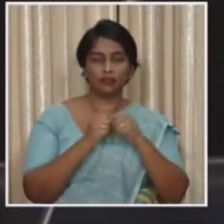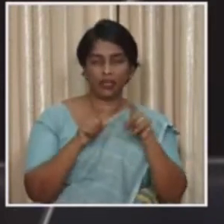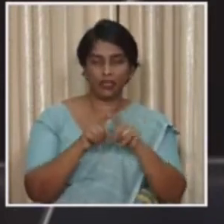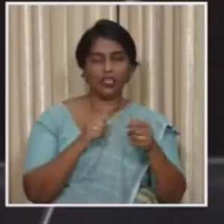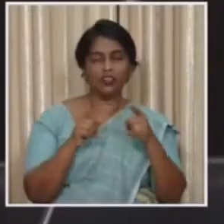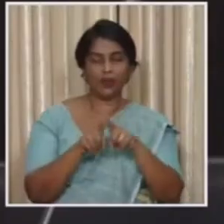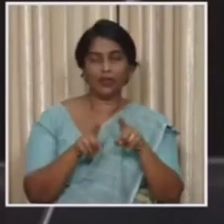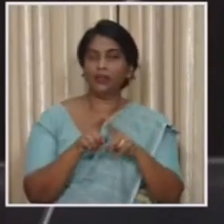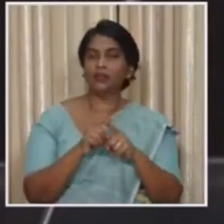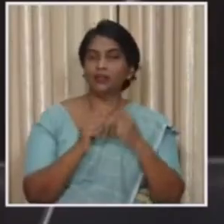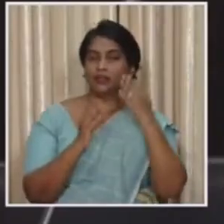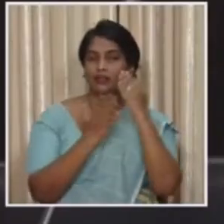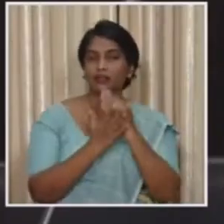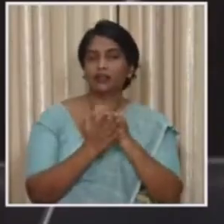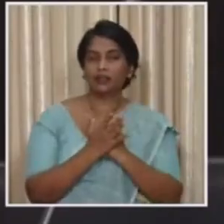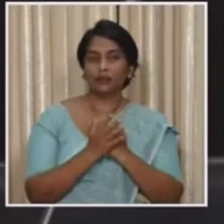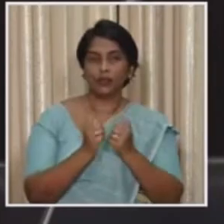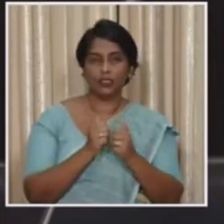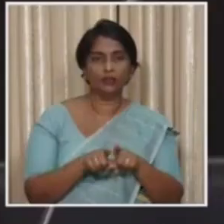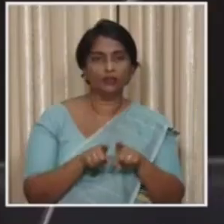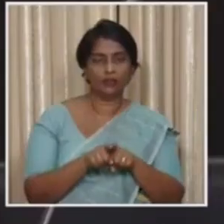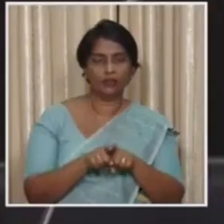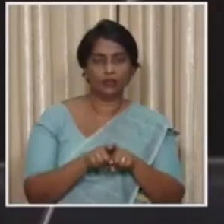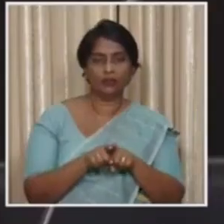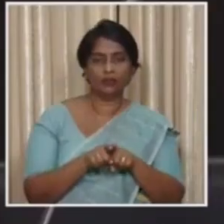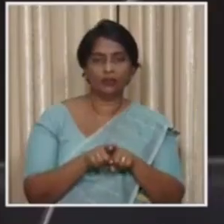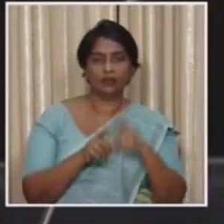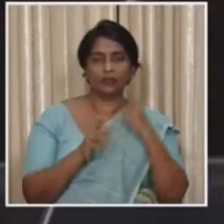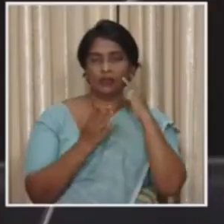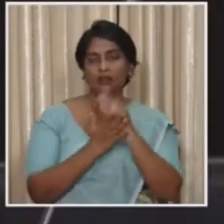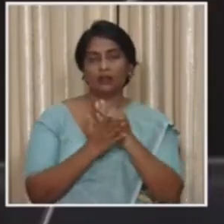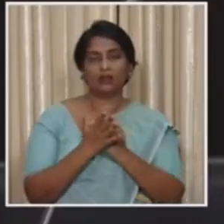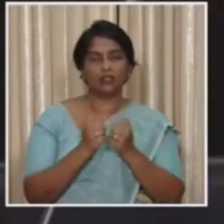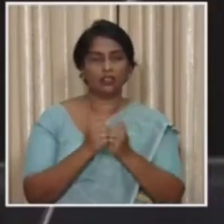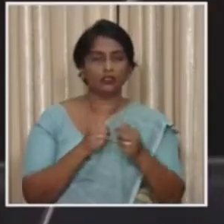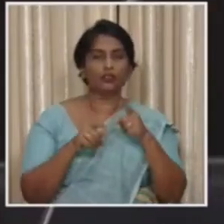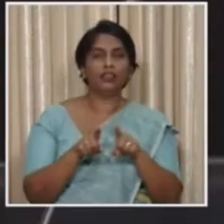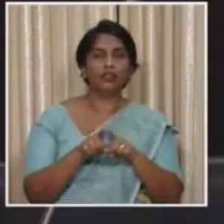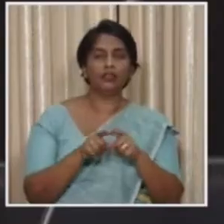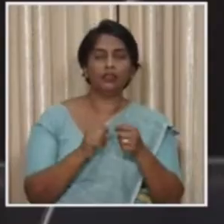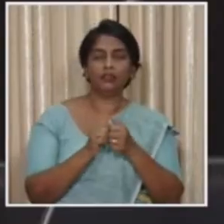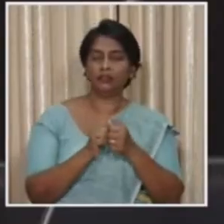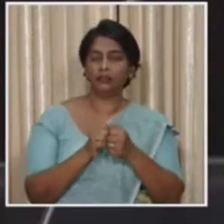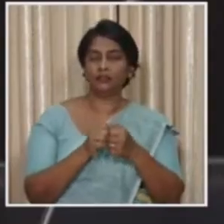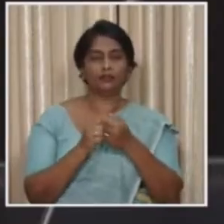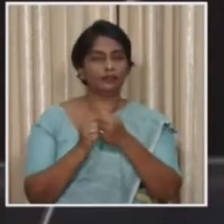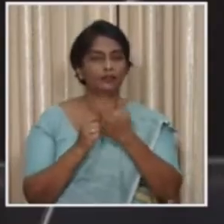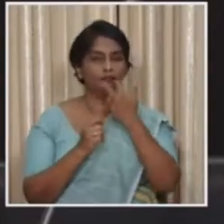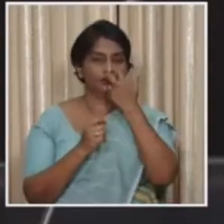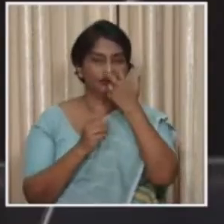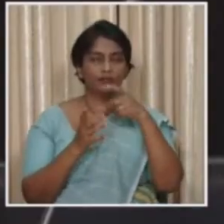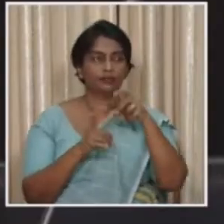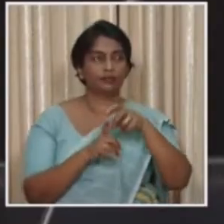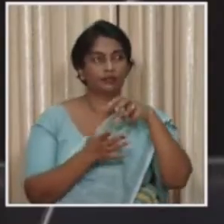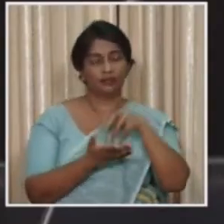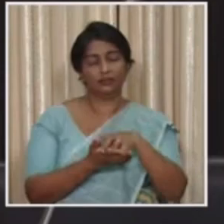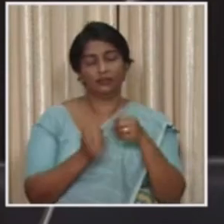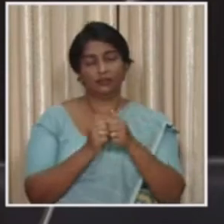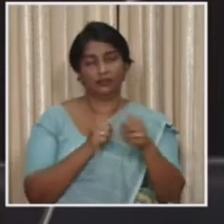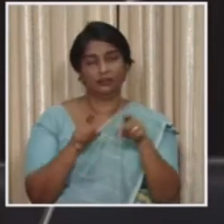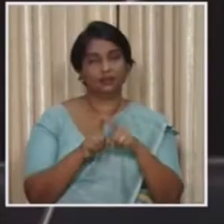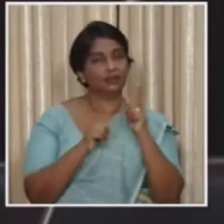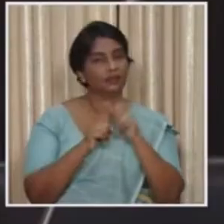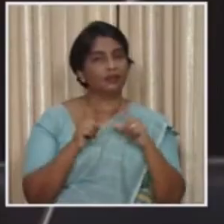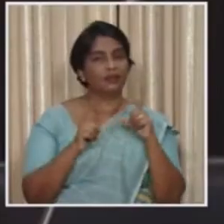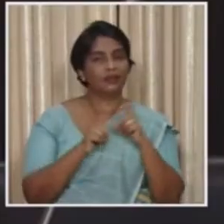அள்ளி கொடுத்தவர் குறிப்பாக கழுத்துறை மாவட்டத்திலே அவருடைய பானந்துறை தொகுதியிலே கல்வியின் மறுமலர்ச்சிக்காக பாரிய பணியாற்றிய